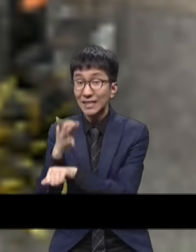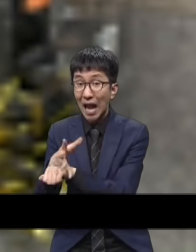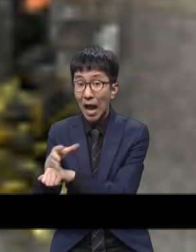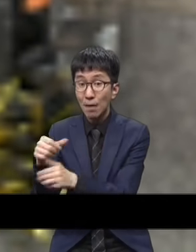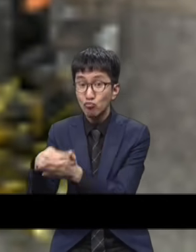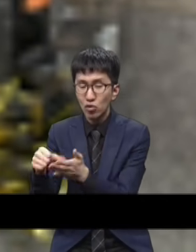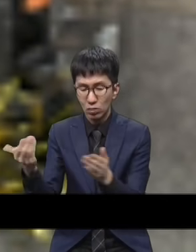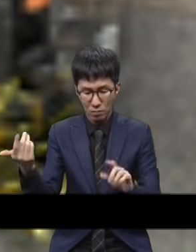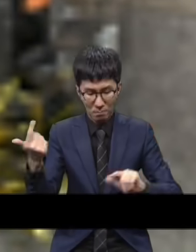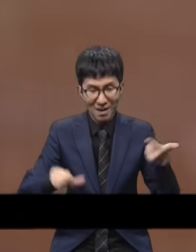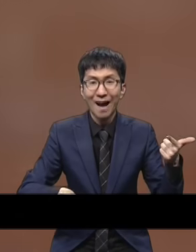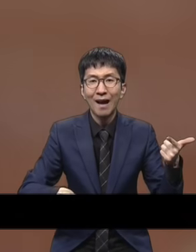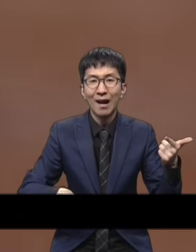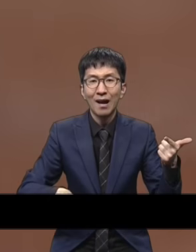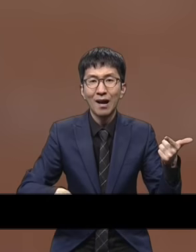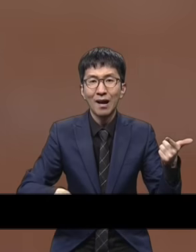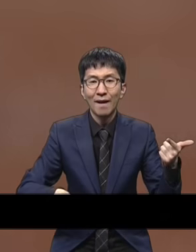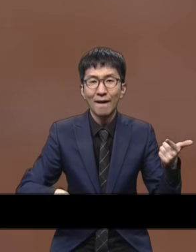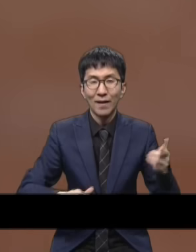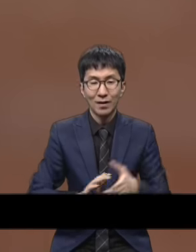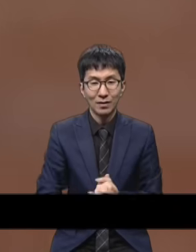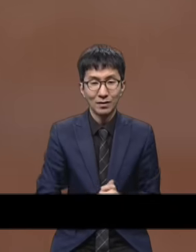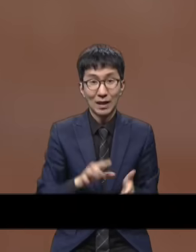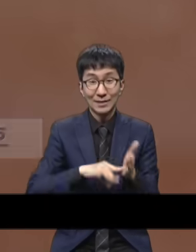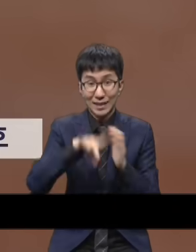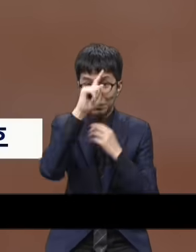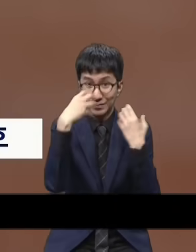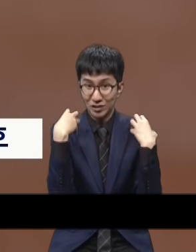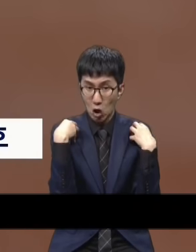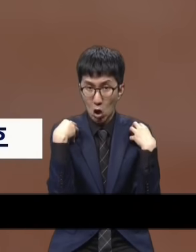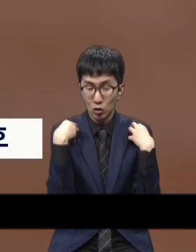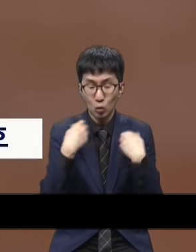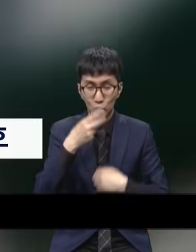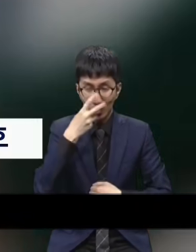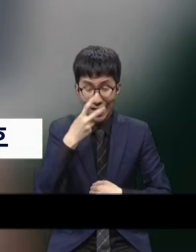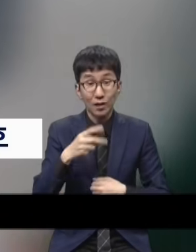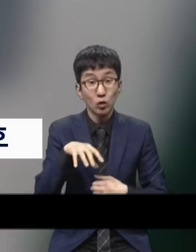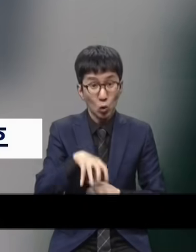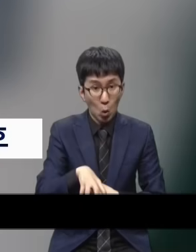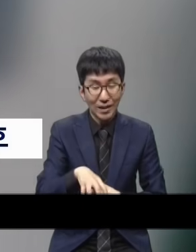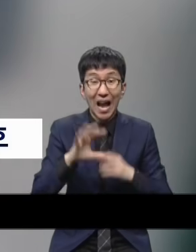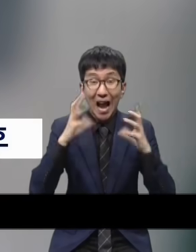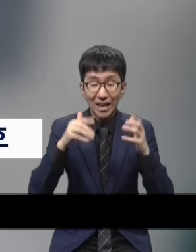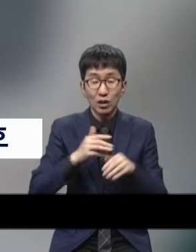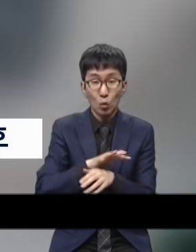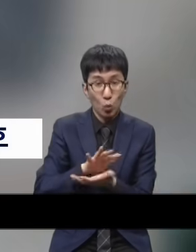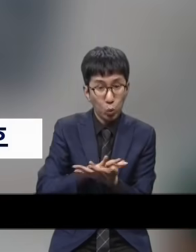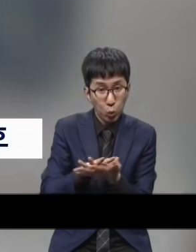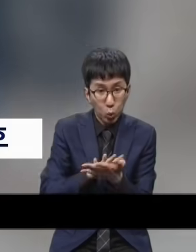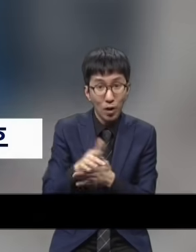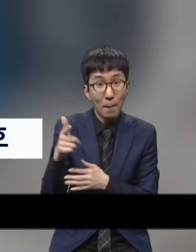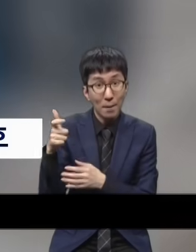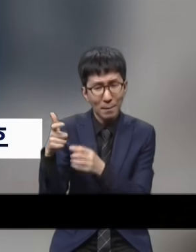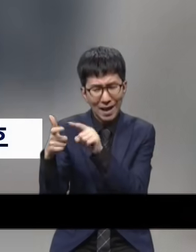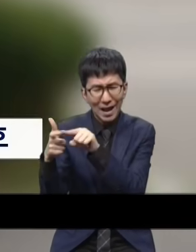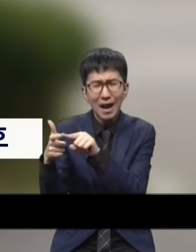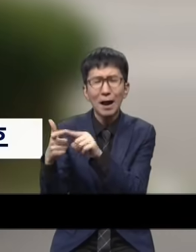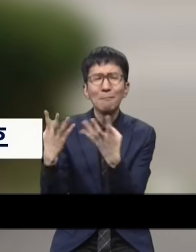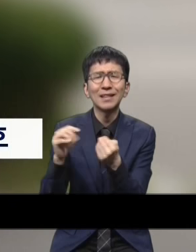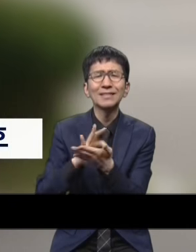봐도 확연히 다릅니다. 관세청과 국가기술표준원은 어린이 장난감과 학용품 수입이 크게 늘고 있는